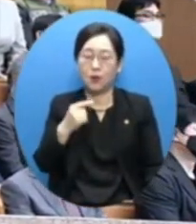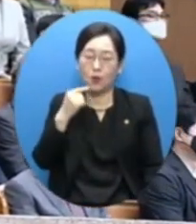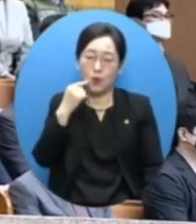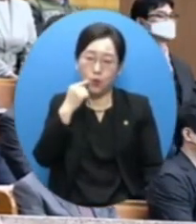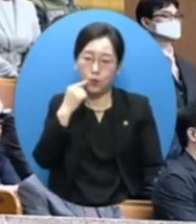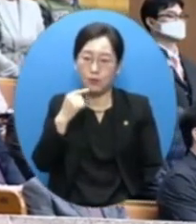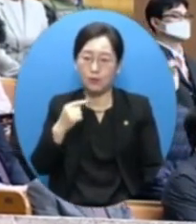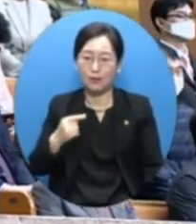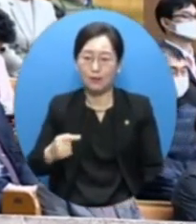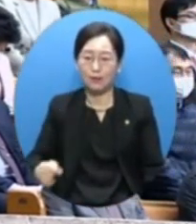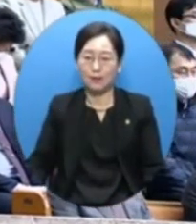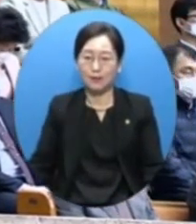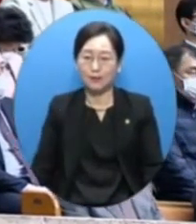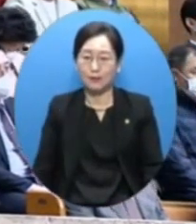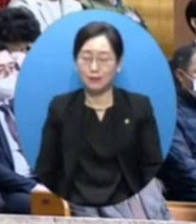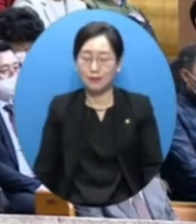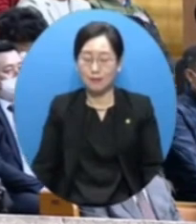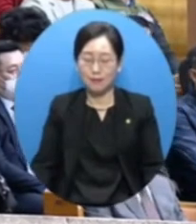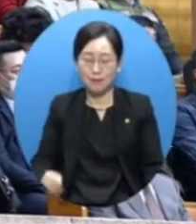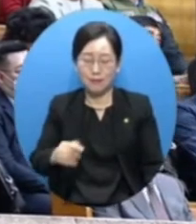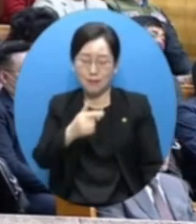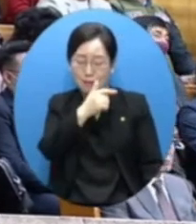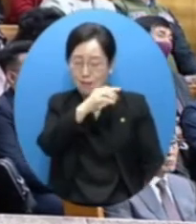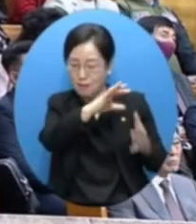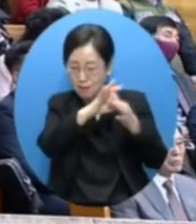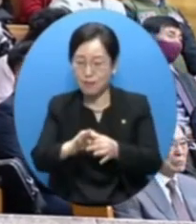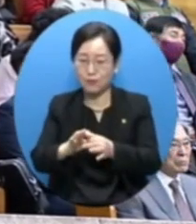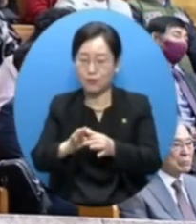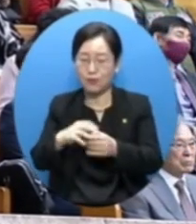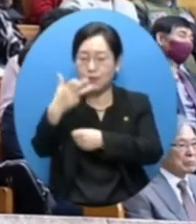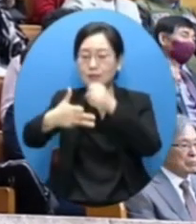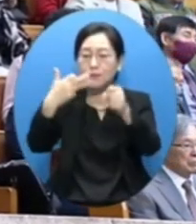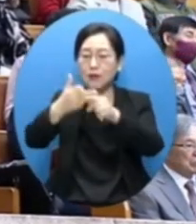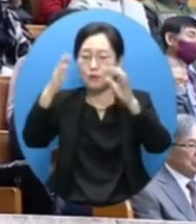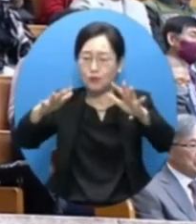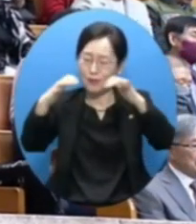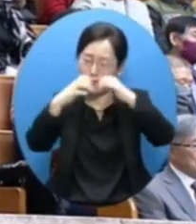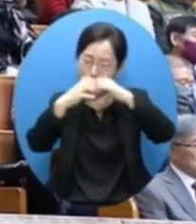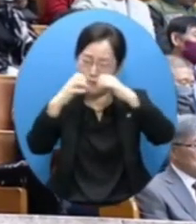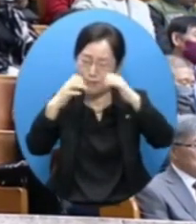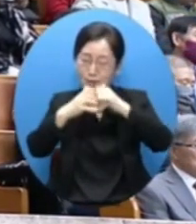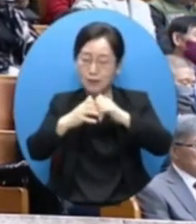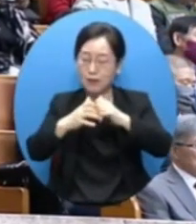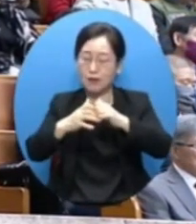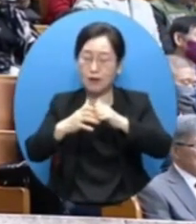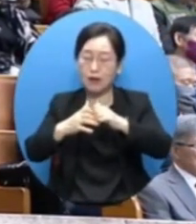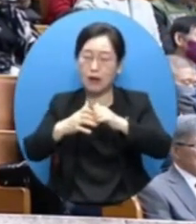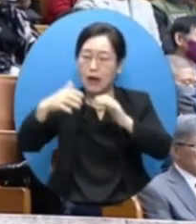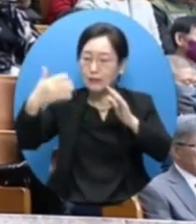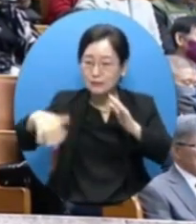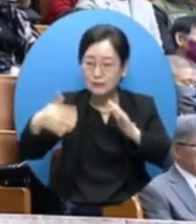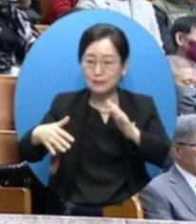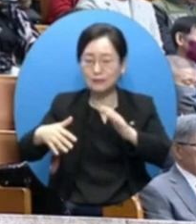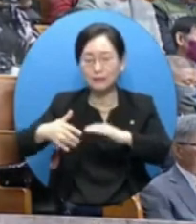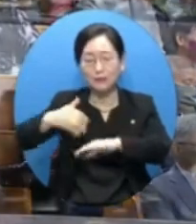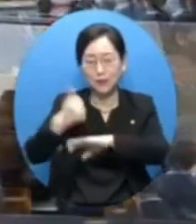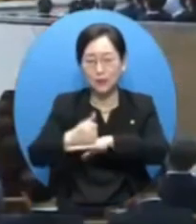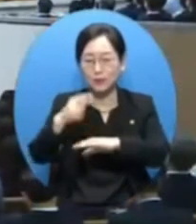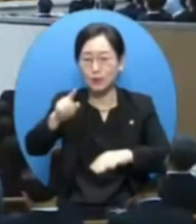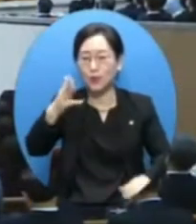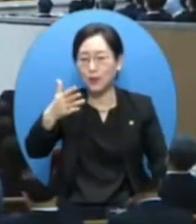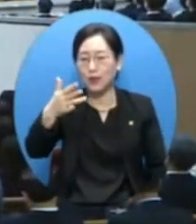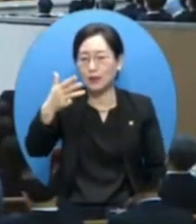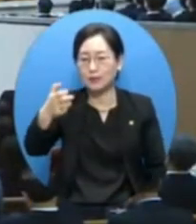지독하게 항전을 했는지, 18년 동안 전쟁을 하고 끝이 나지 않아서 결국 1973년